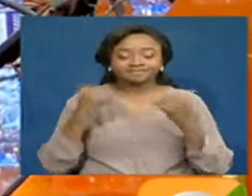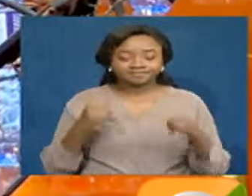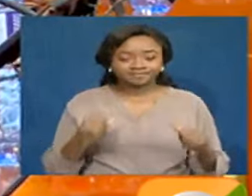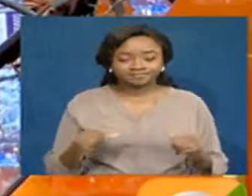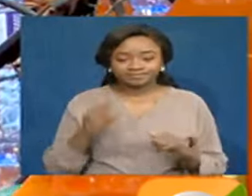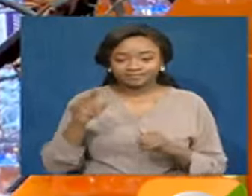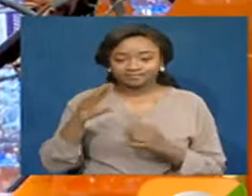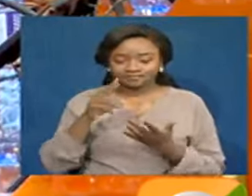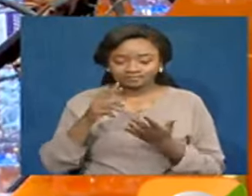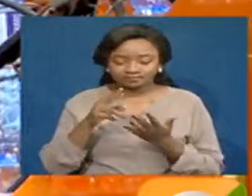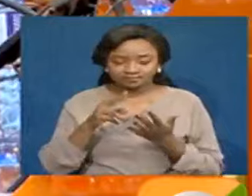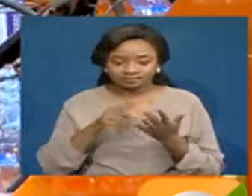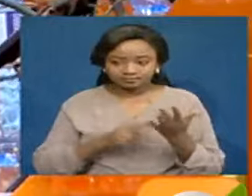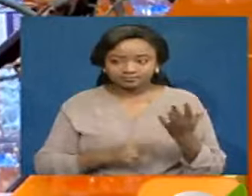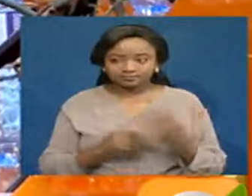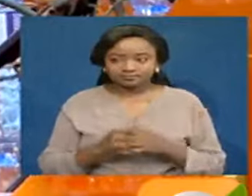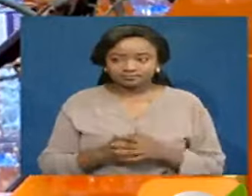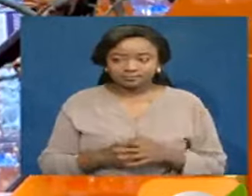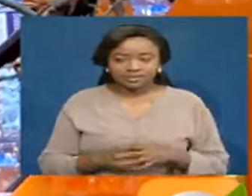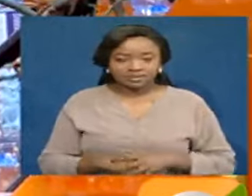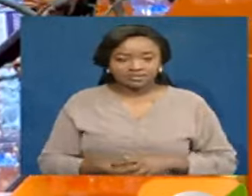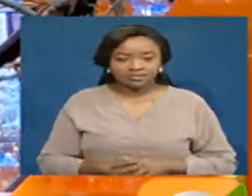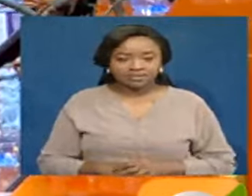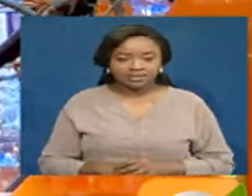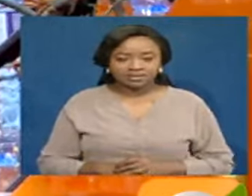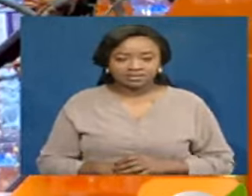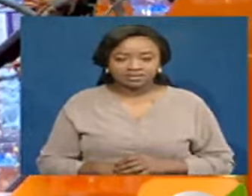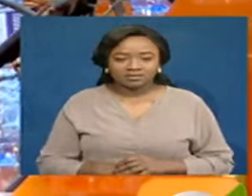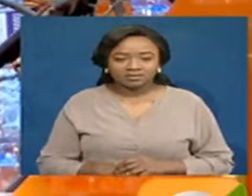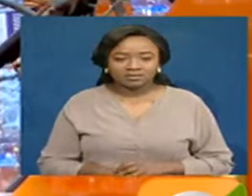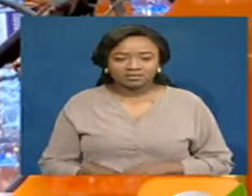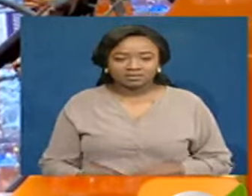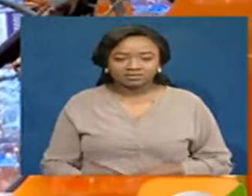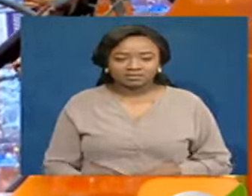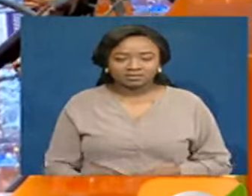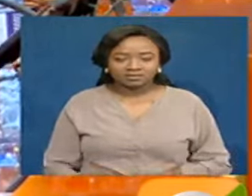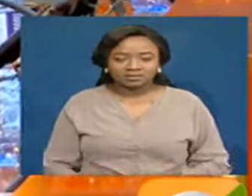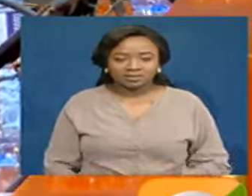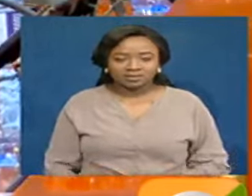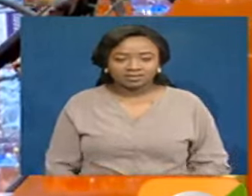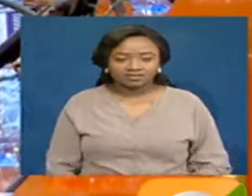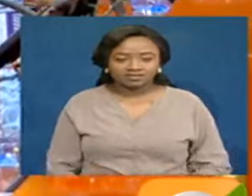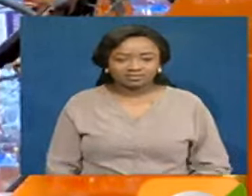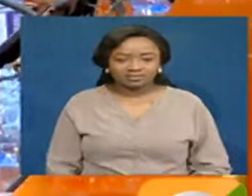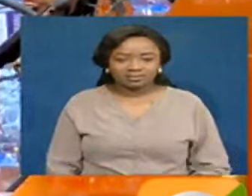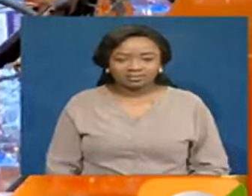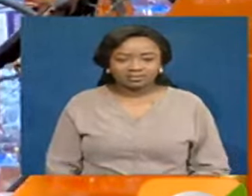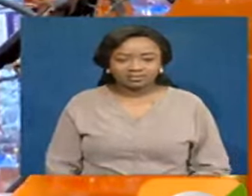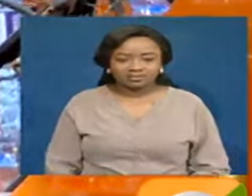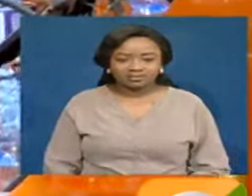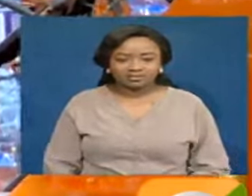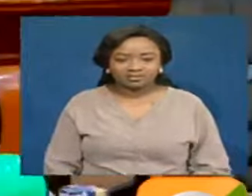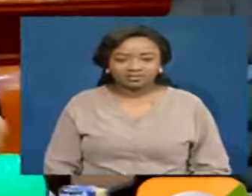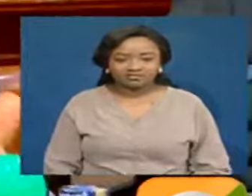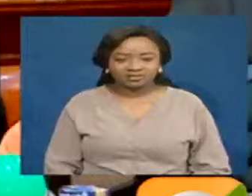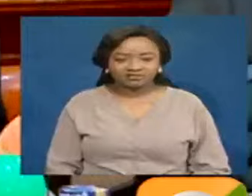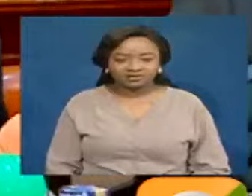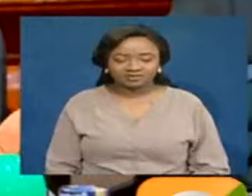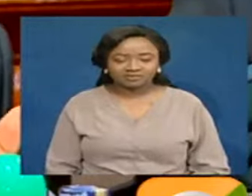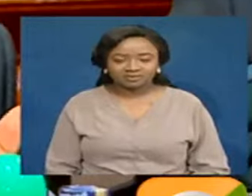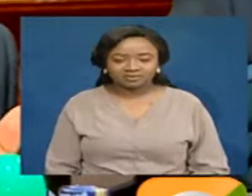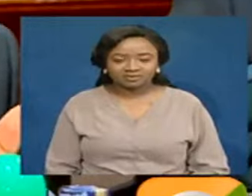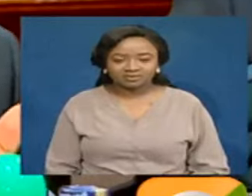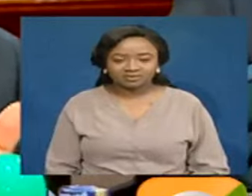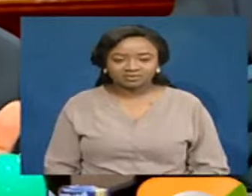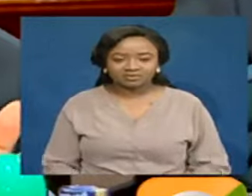I have not finished. And you are in our chamber, you should also allow us to feel that we are playing from the home ground. This is our home ground. You allow